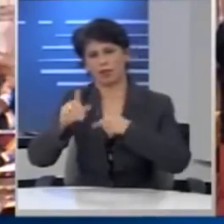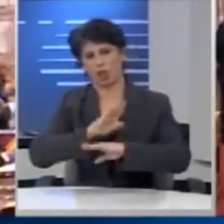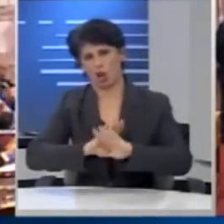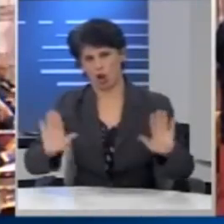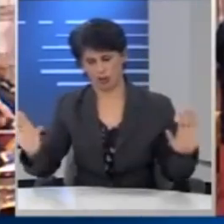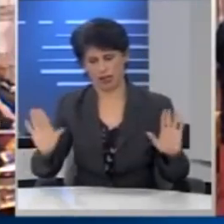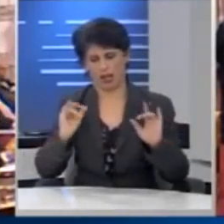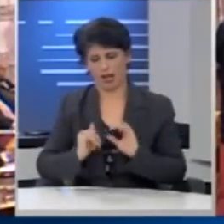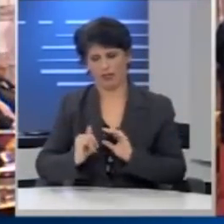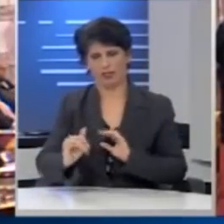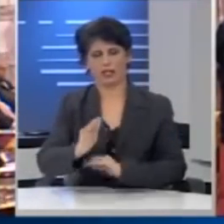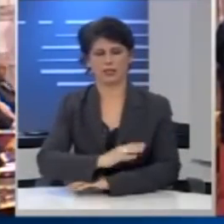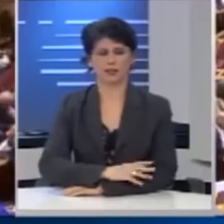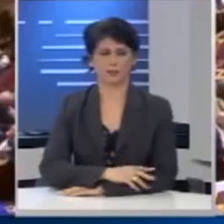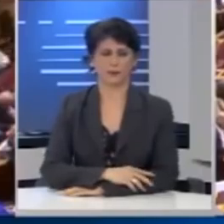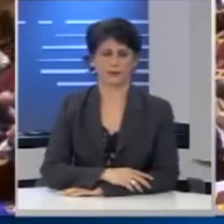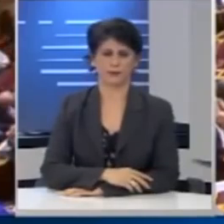καμία δικαιολογία για καθυστερήσεις.